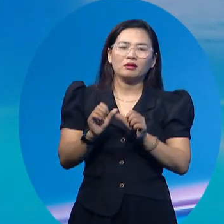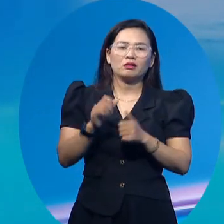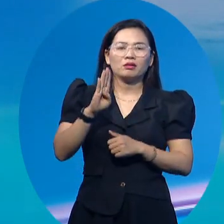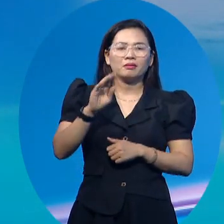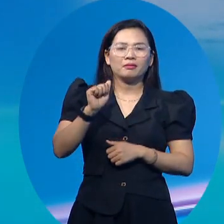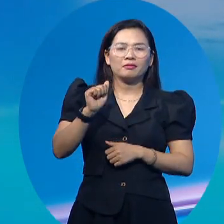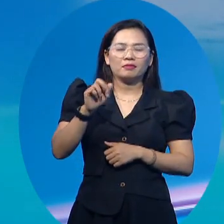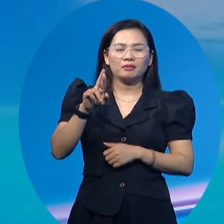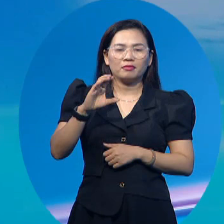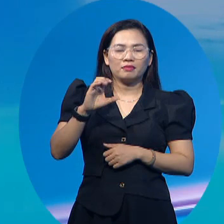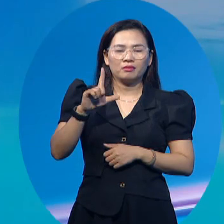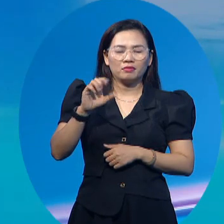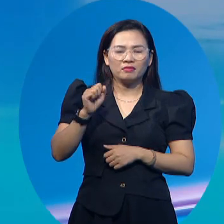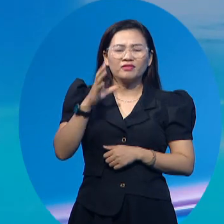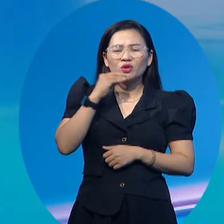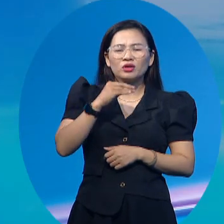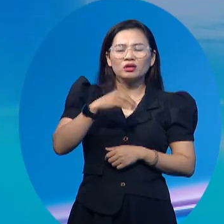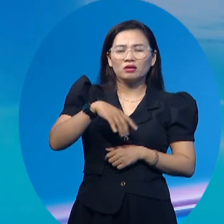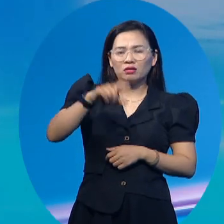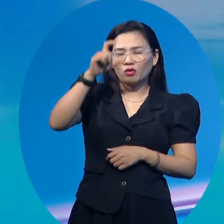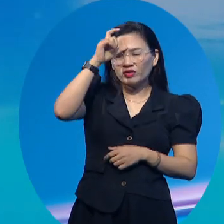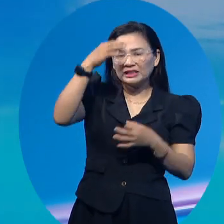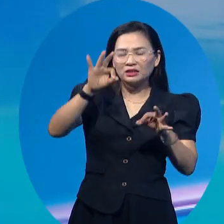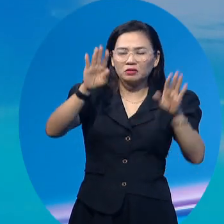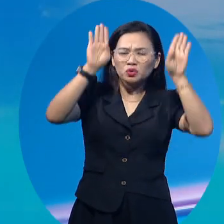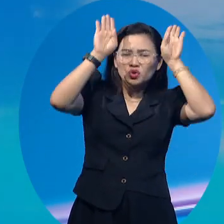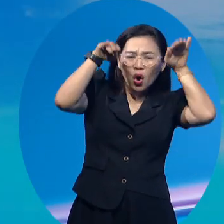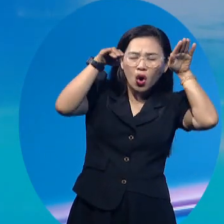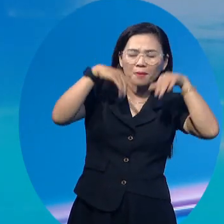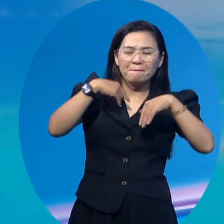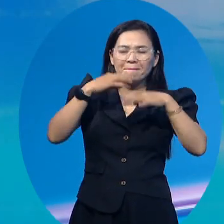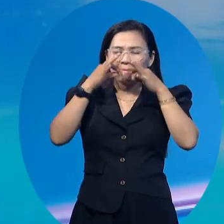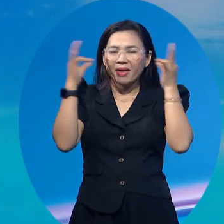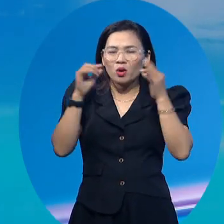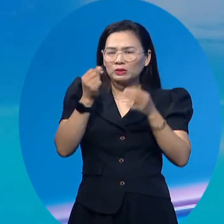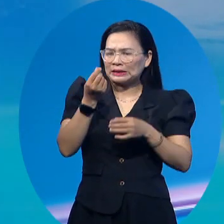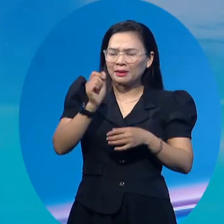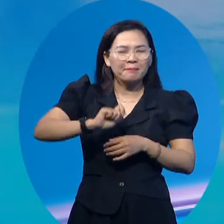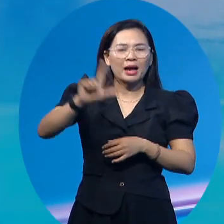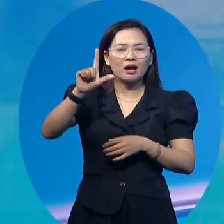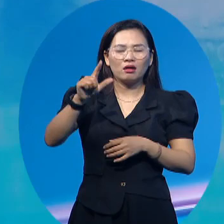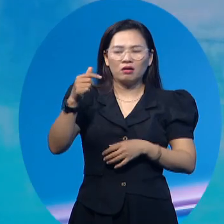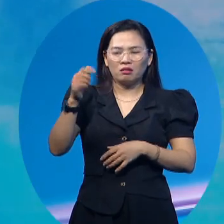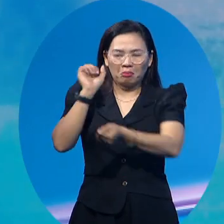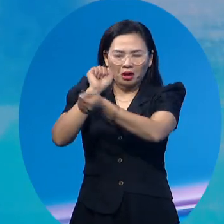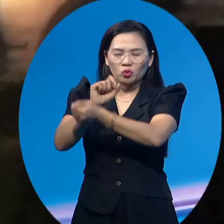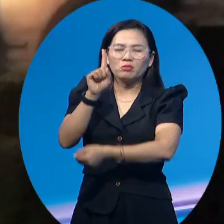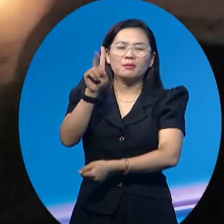số các cá thể này là chó con và mèo con thuộc các giống chó mèo đắt tiền. Cảnh sát cũng đã bắt giữ 13 đối tượng liên quan.